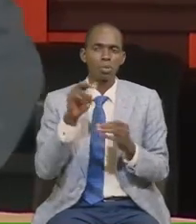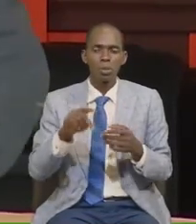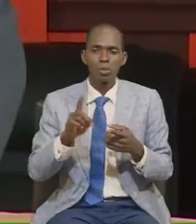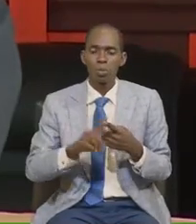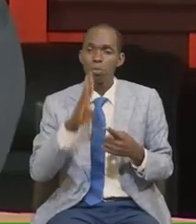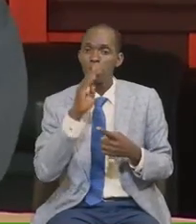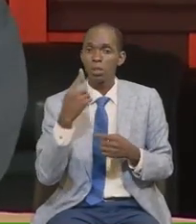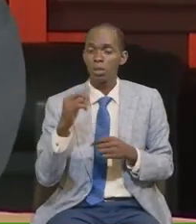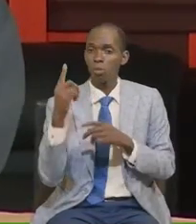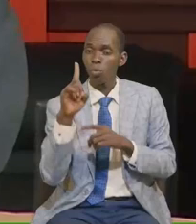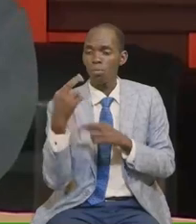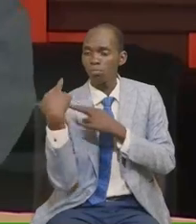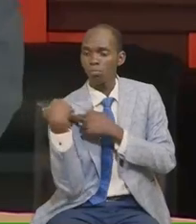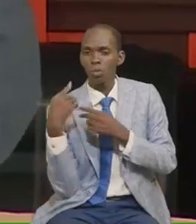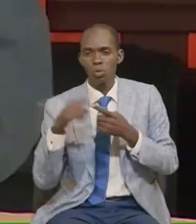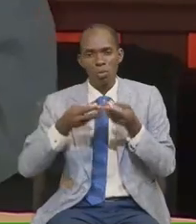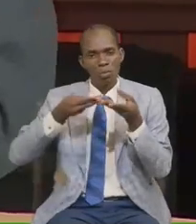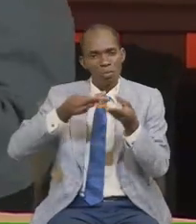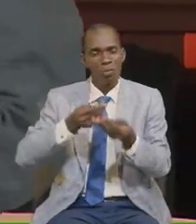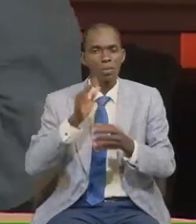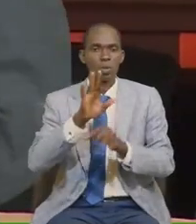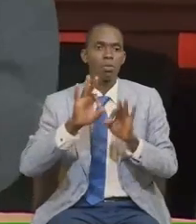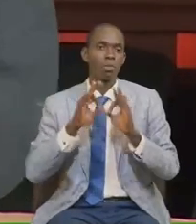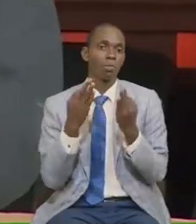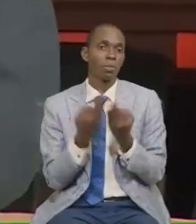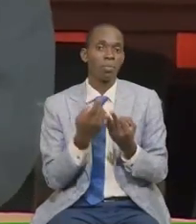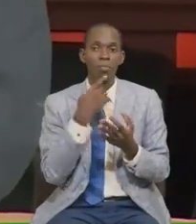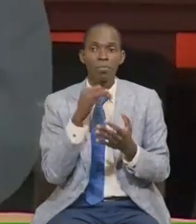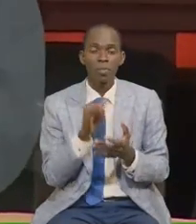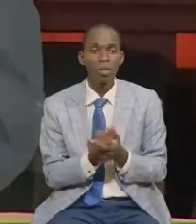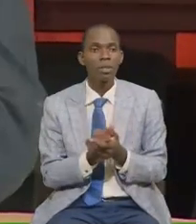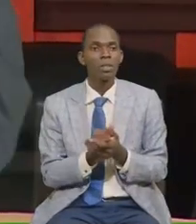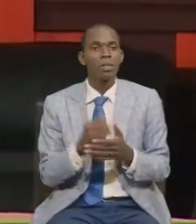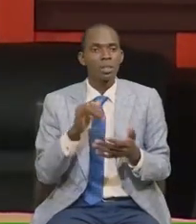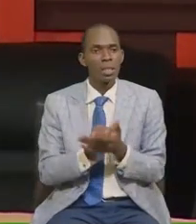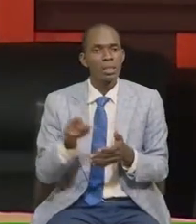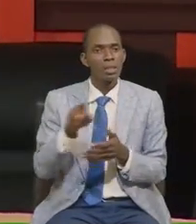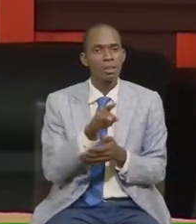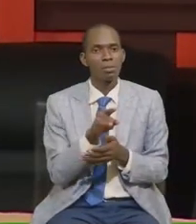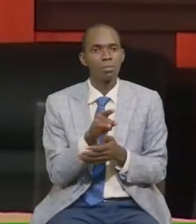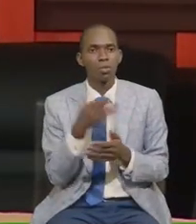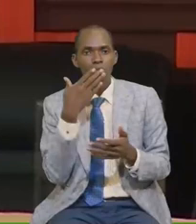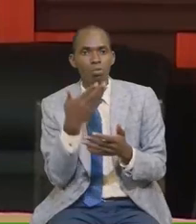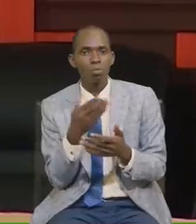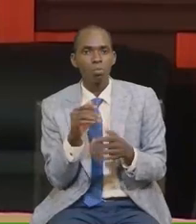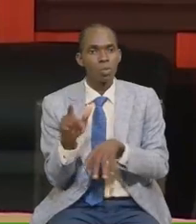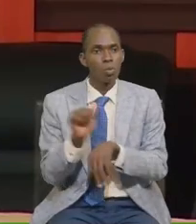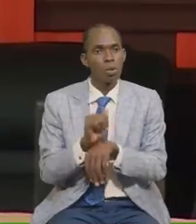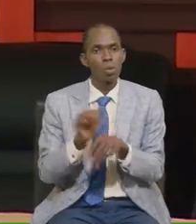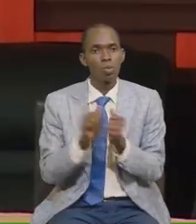Tu dois gagner du pain à ta famille. Et tu fais ce qui est bon pour donner à celui qui en a